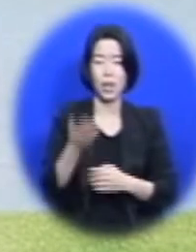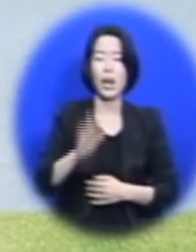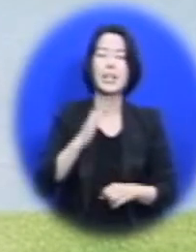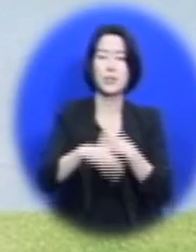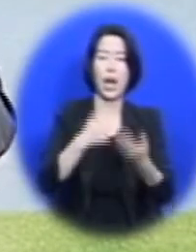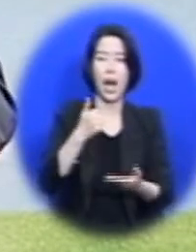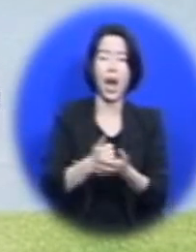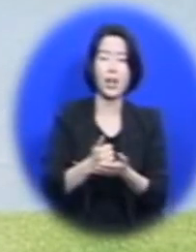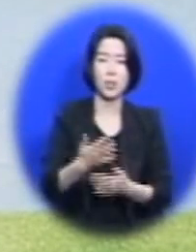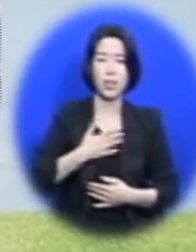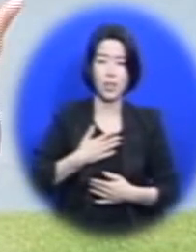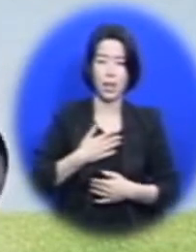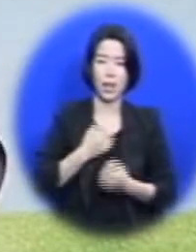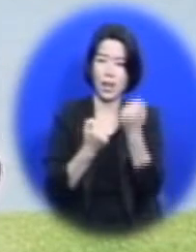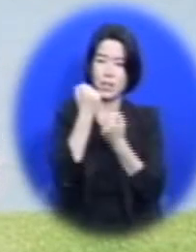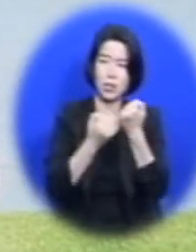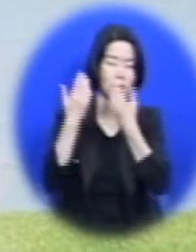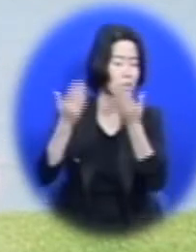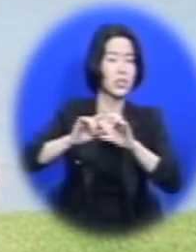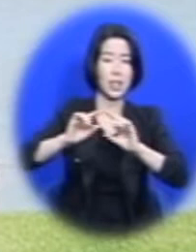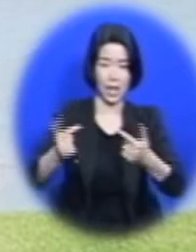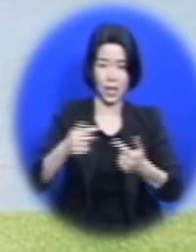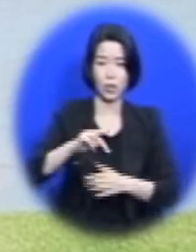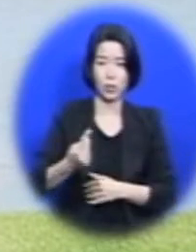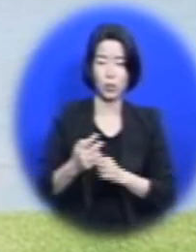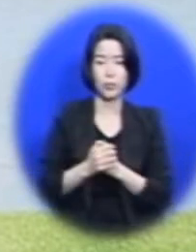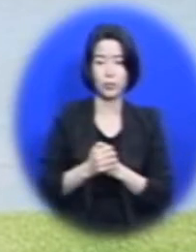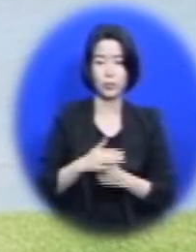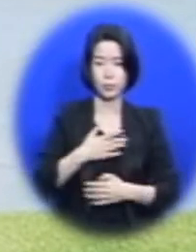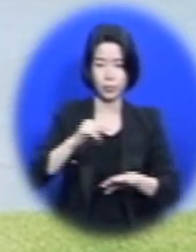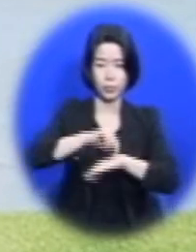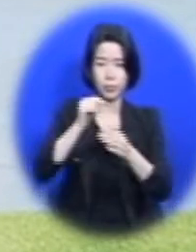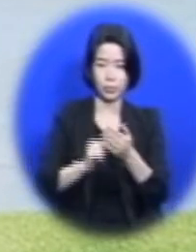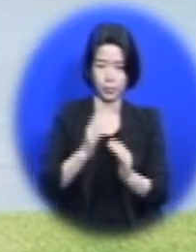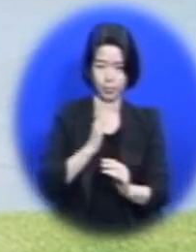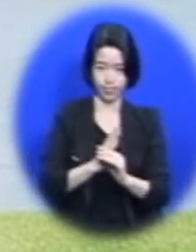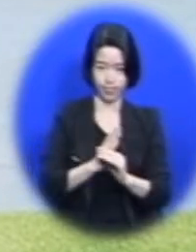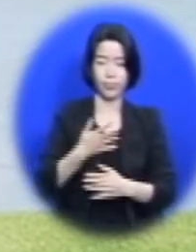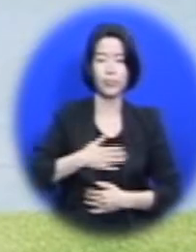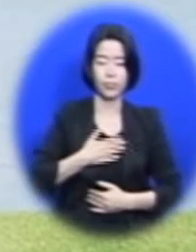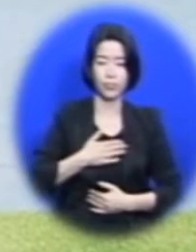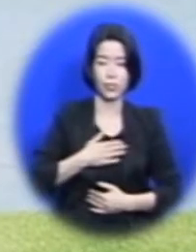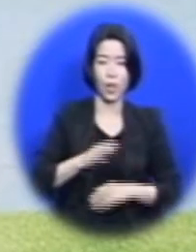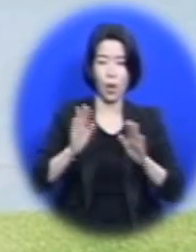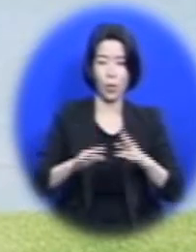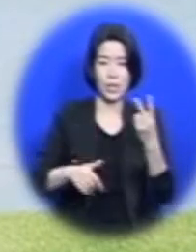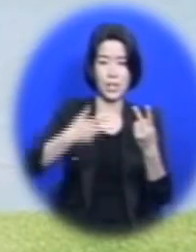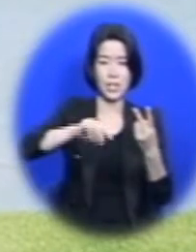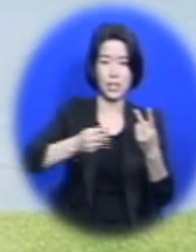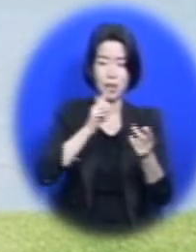하나님께서는 내가 굳이 설명을 드리지 않아도 내 마음의 중심을 아십니다. 오늘 2절